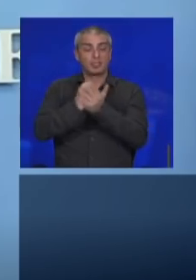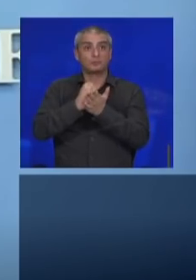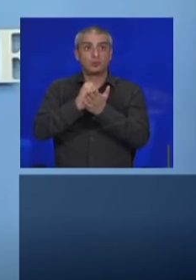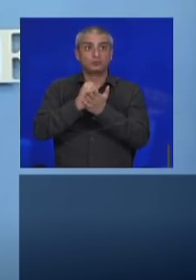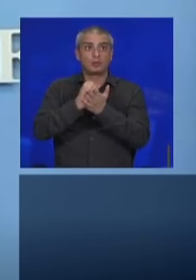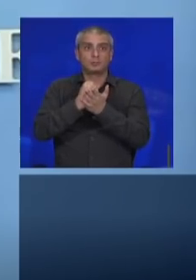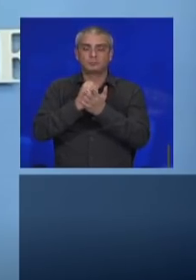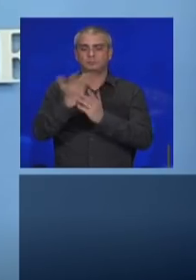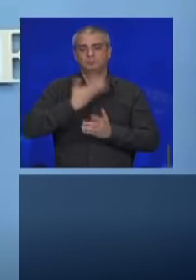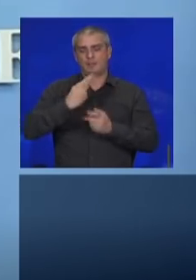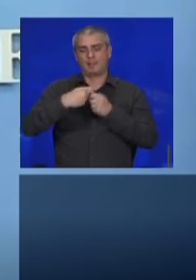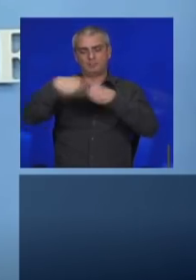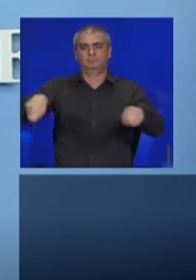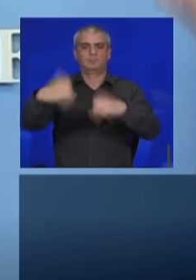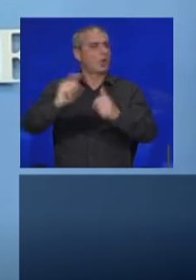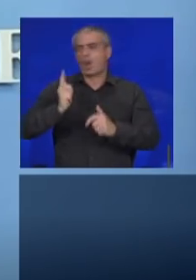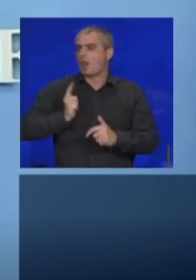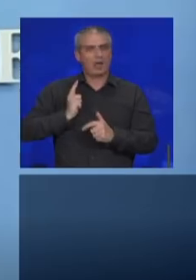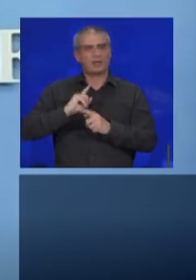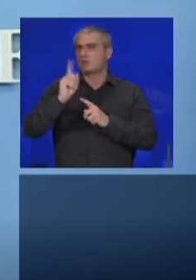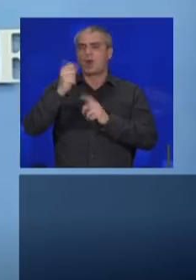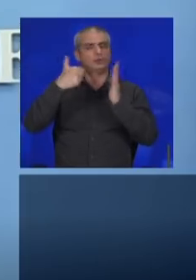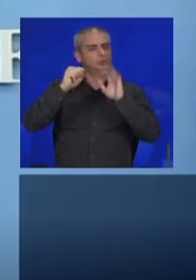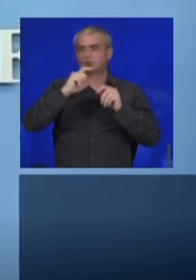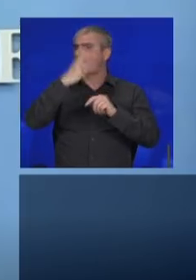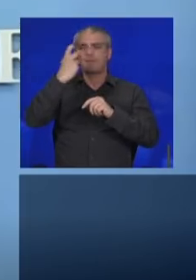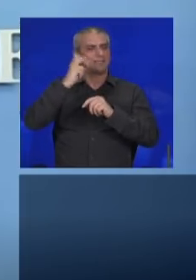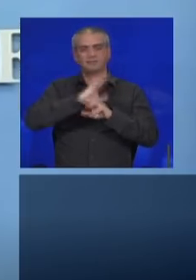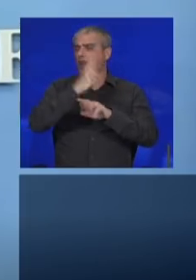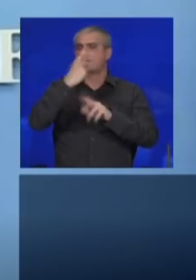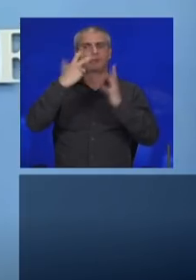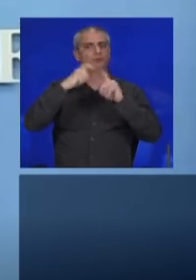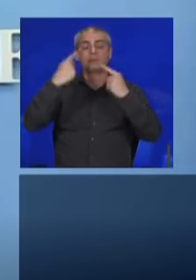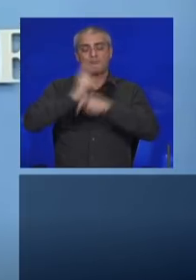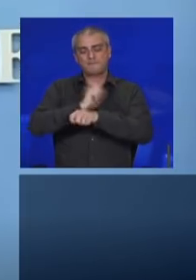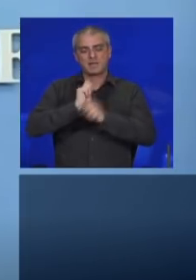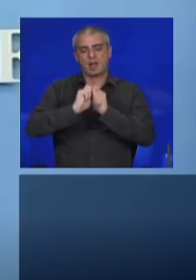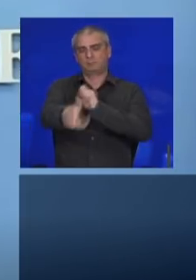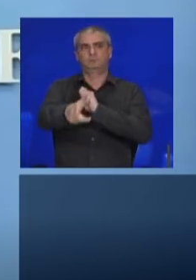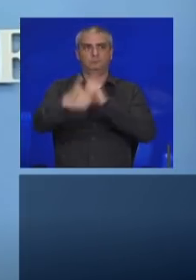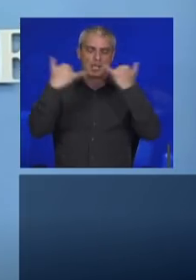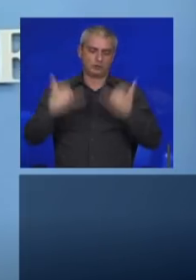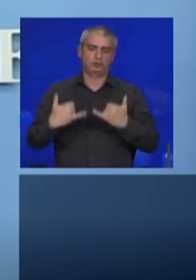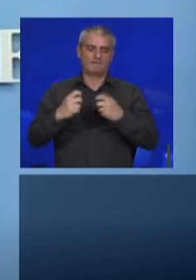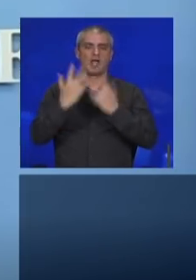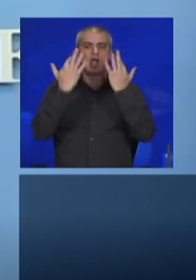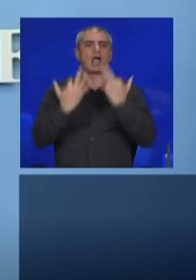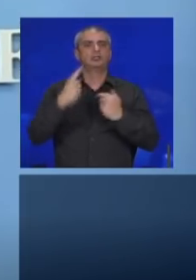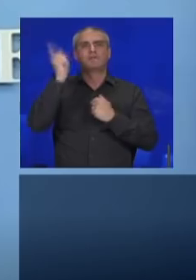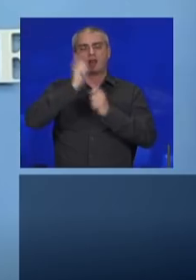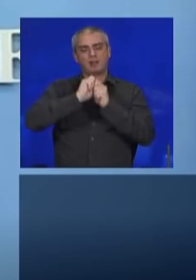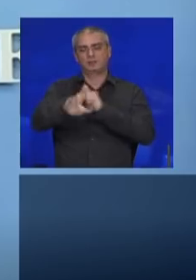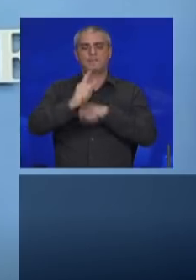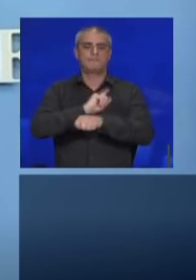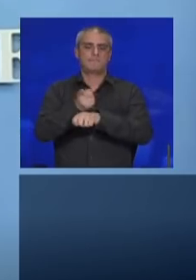את הכסף. לא מחכים, לא 160, לא 120 ולא 180 יום. מיד יש הנחיה של החשב הכללי להעביר להם את הכסף באופן